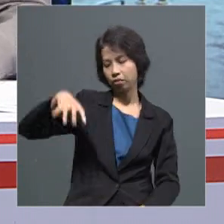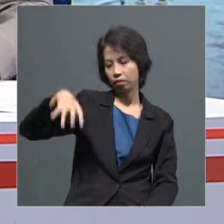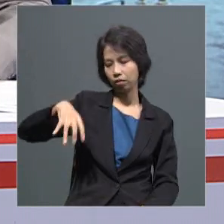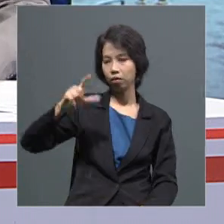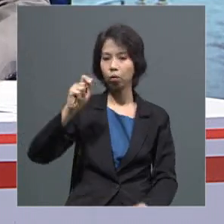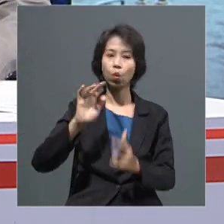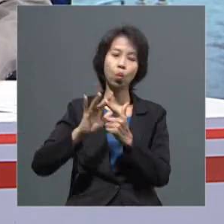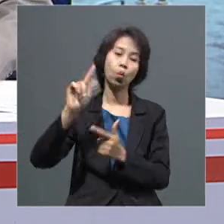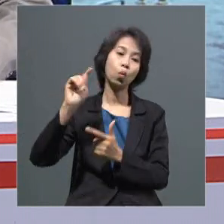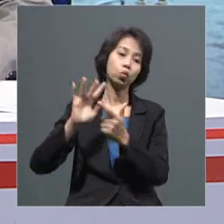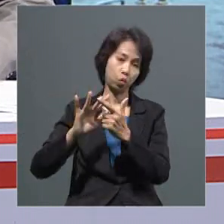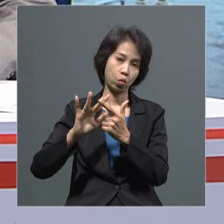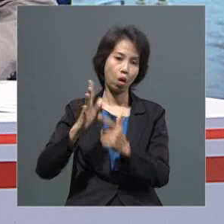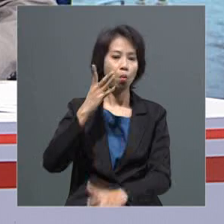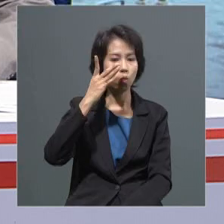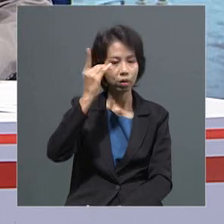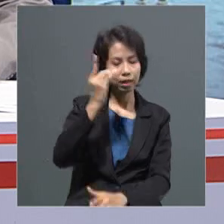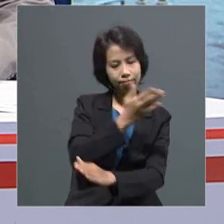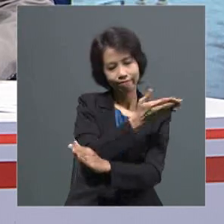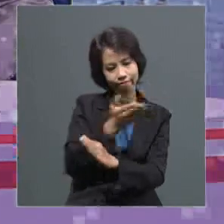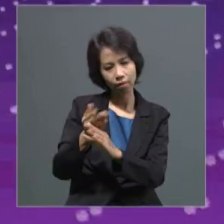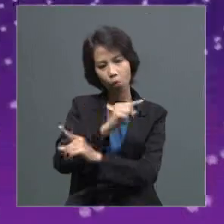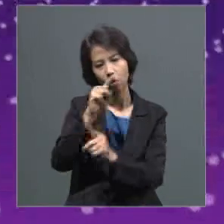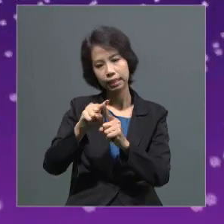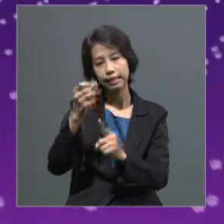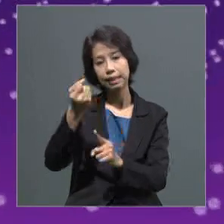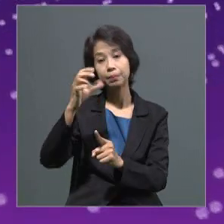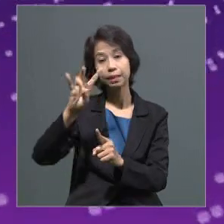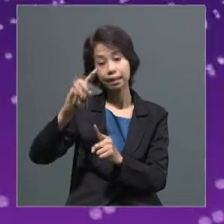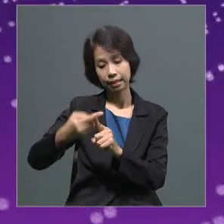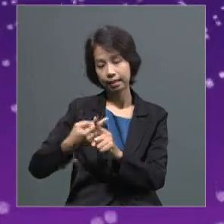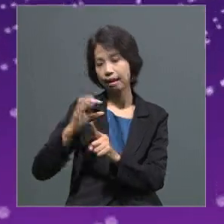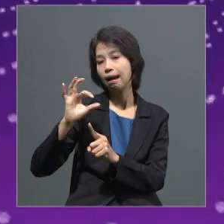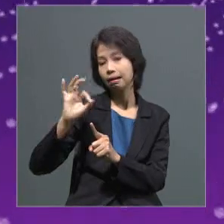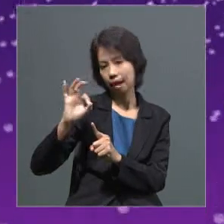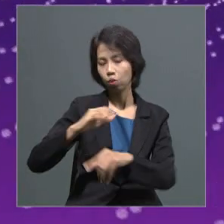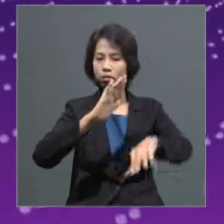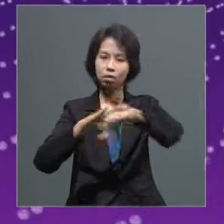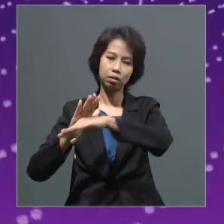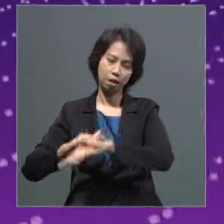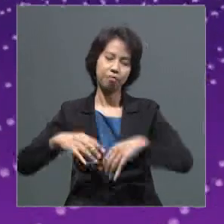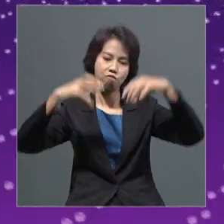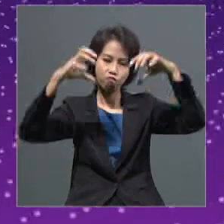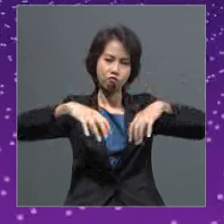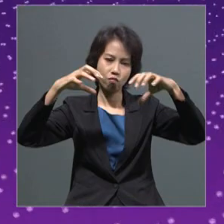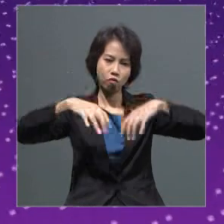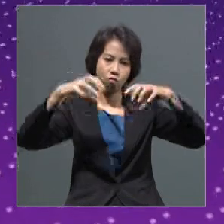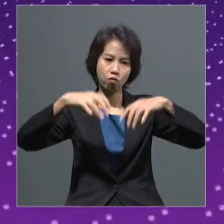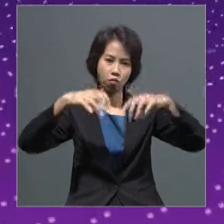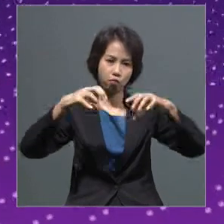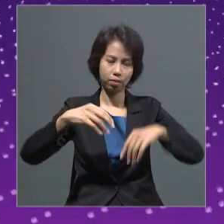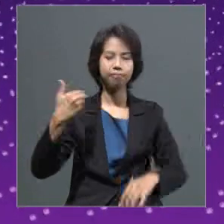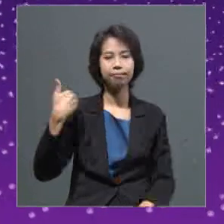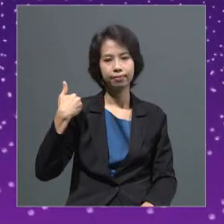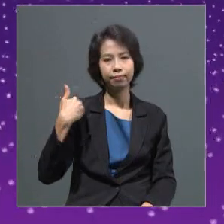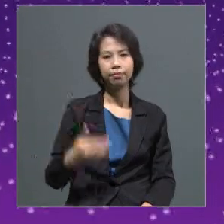ตั้งแต่พรุ่งนี้จนถึง 17กันยายนนี้มีการออกประกาศเตือนนะครับว่าบ้านเราจะมีฝนเพิ่มขึ้นและฝนตกหนักในหลาย